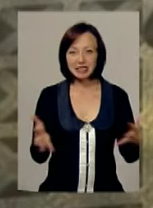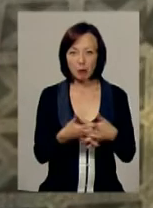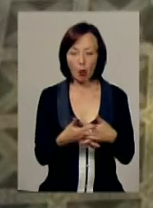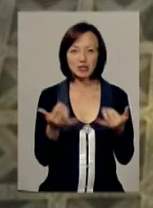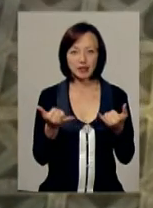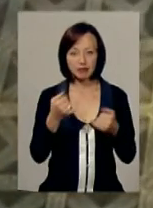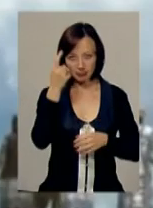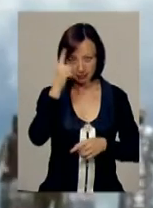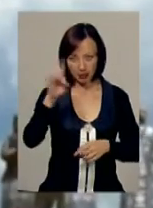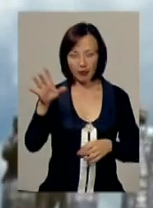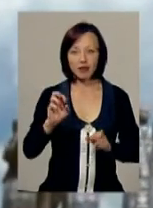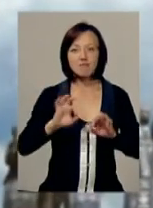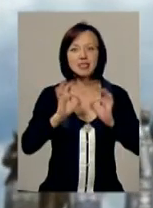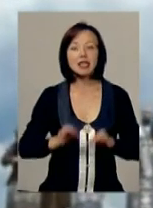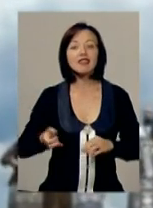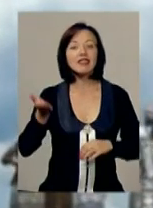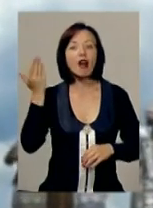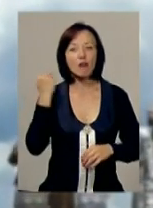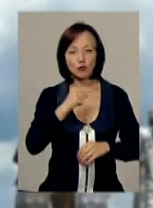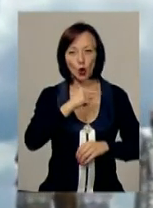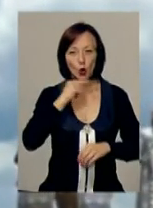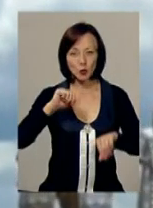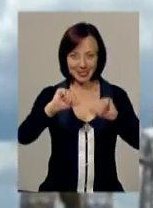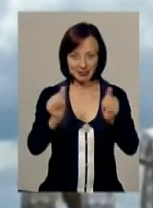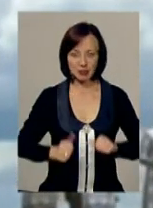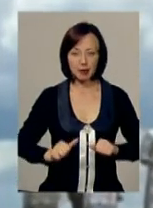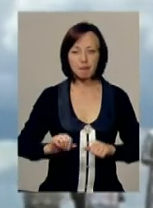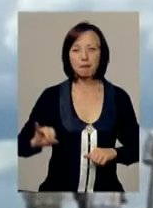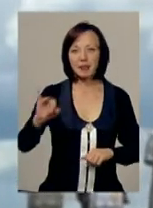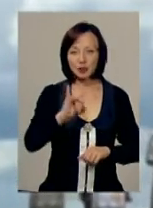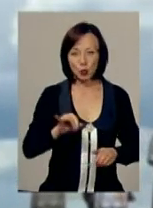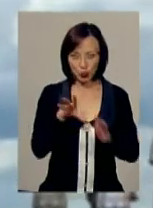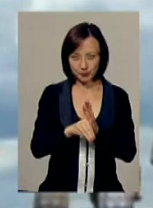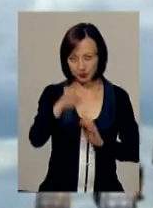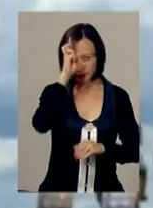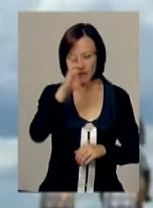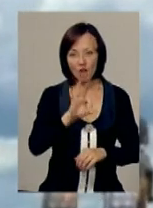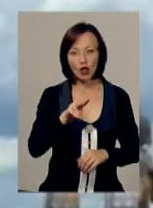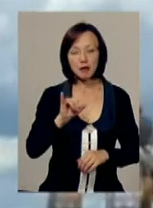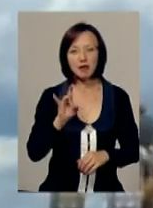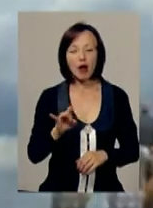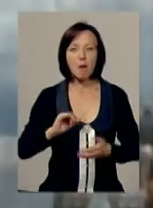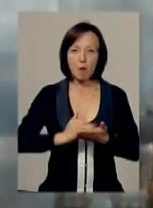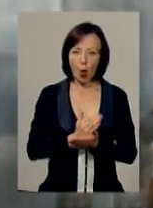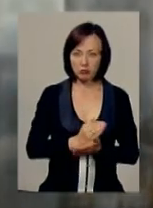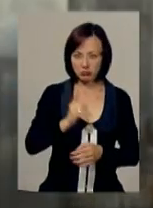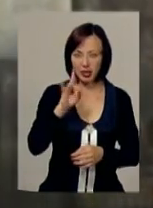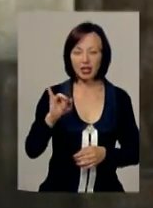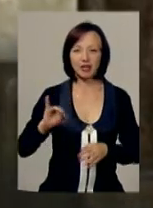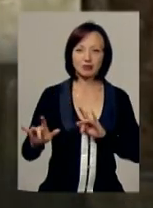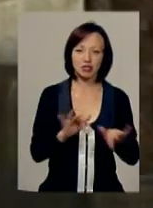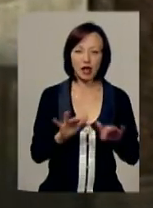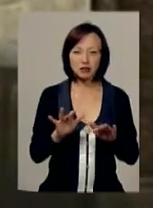знаний у мистецтві як давньоруський стиль. В історію князь Володимир увійшов як далекоглядний політик і міжнародний діяч, один із фундаторів